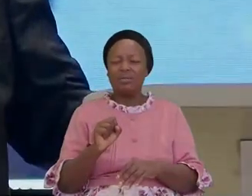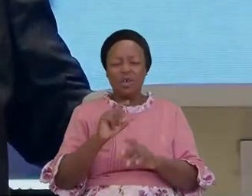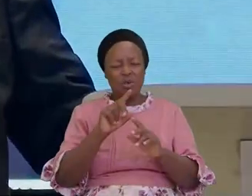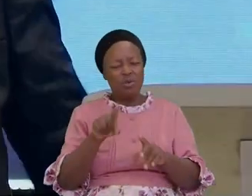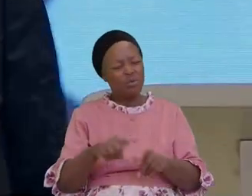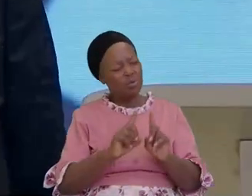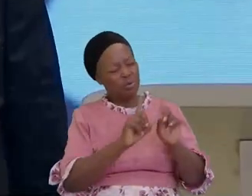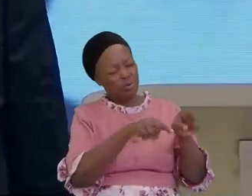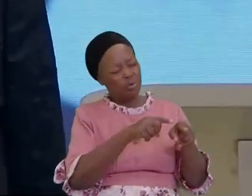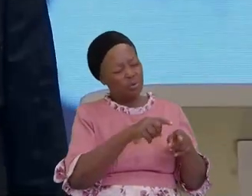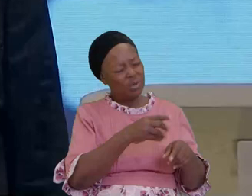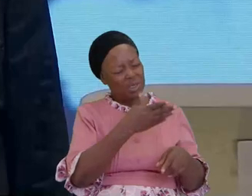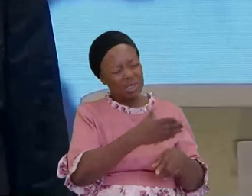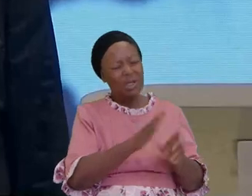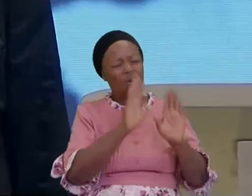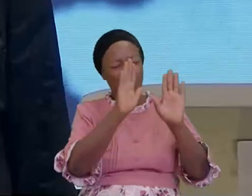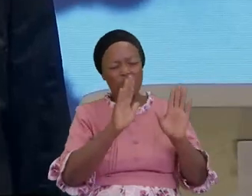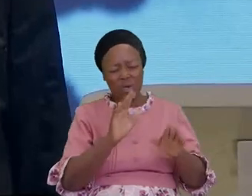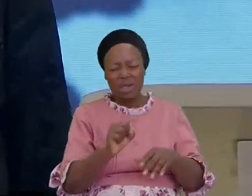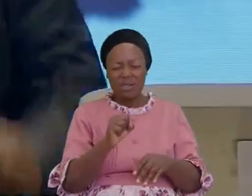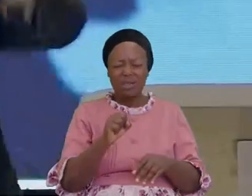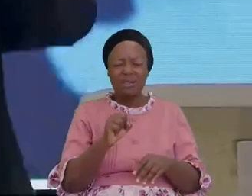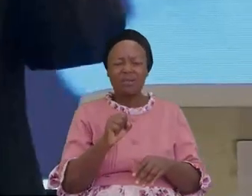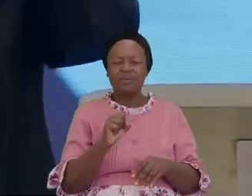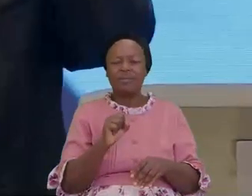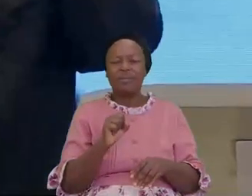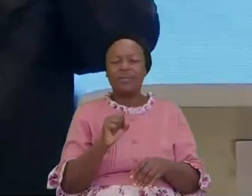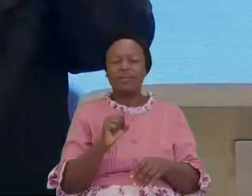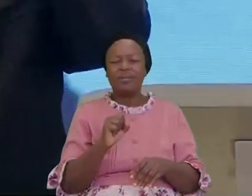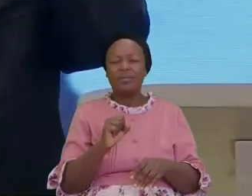Vous tournez à droite, prodige.